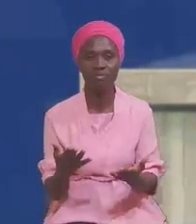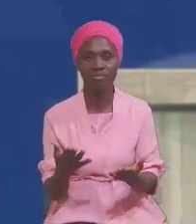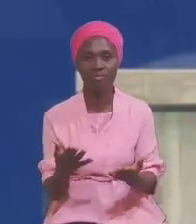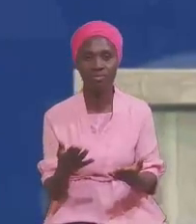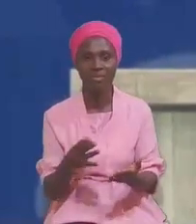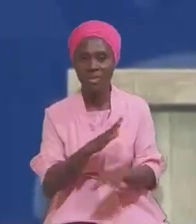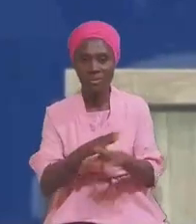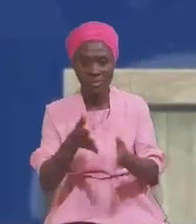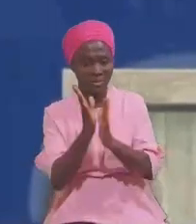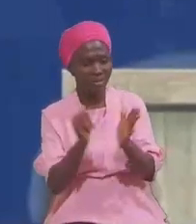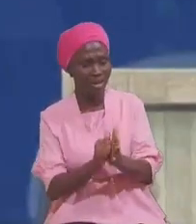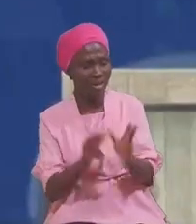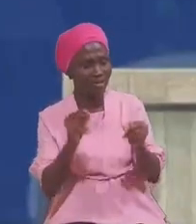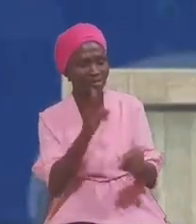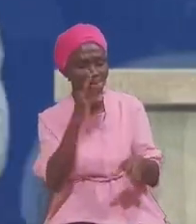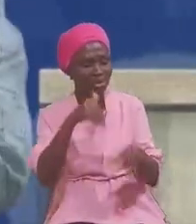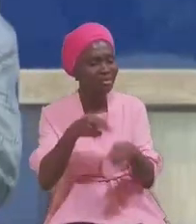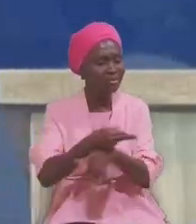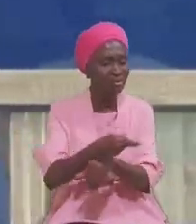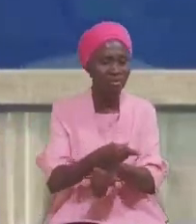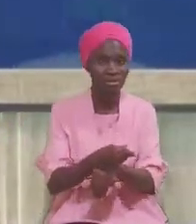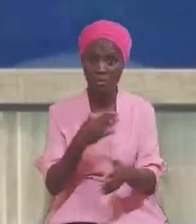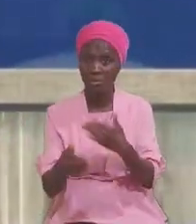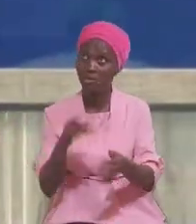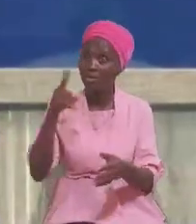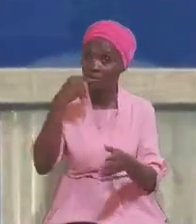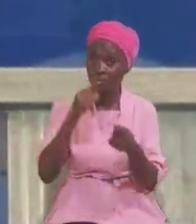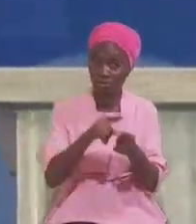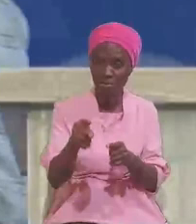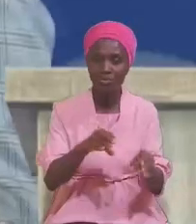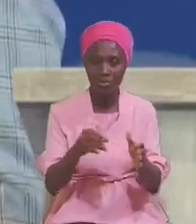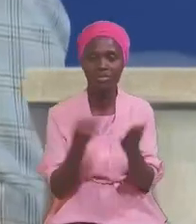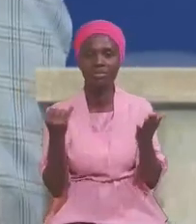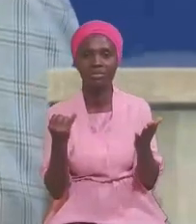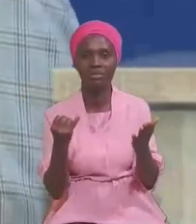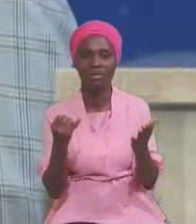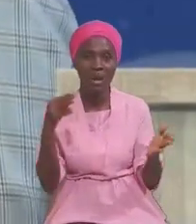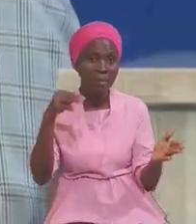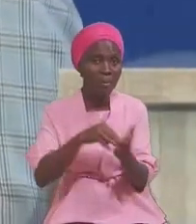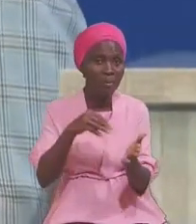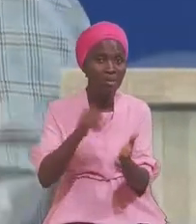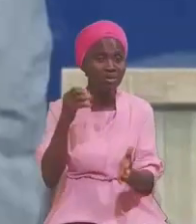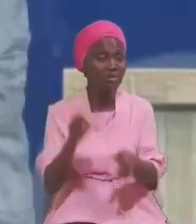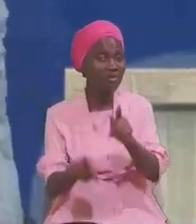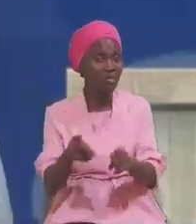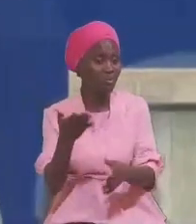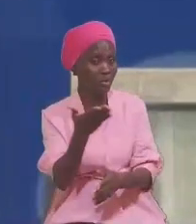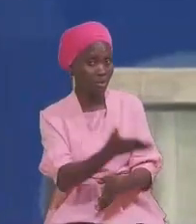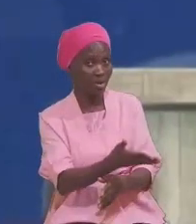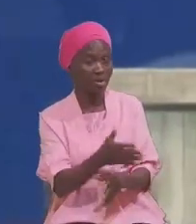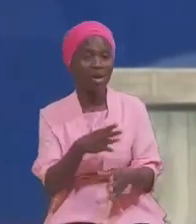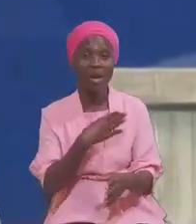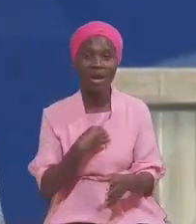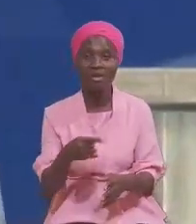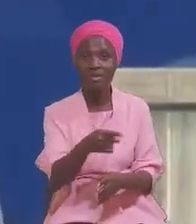dans le roc ou dans le rocher. Faites ce qu'il vous dira. Les milliers de personnes ici avaient besoin